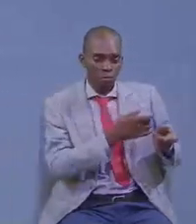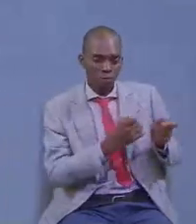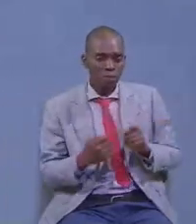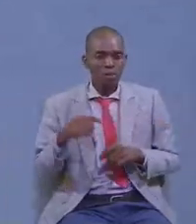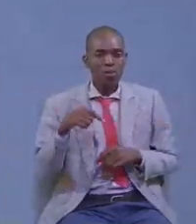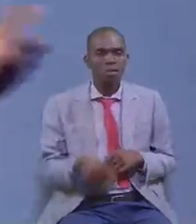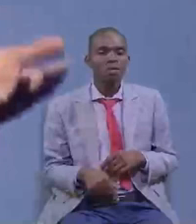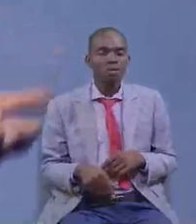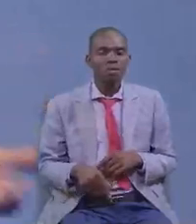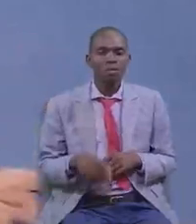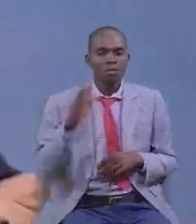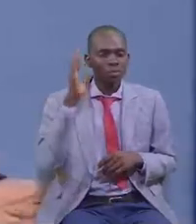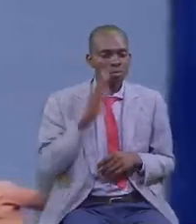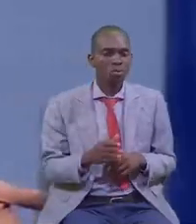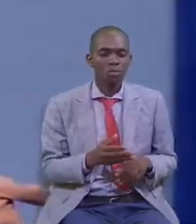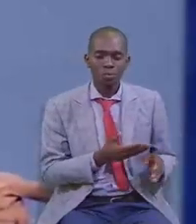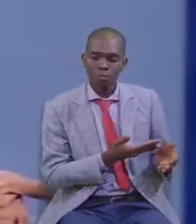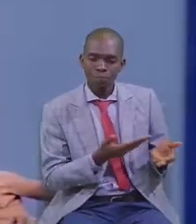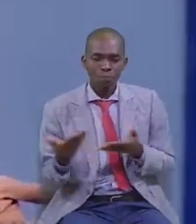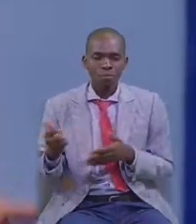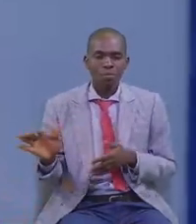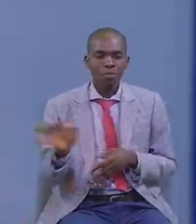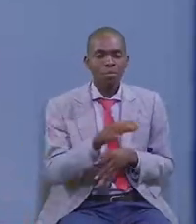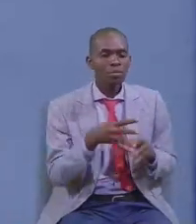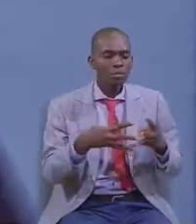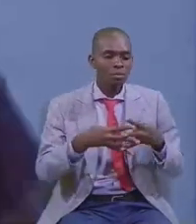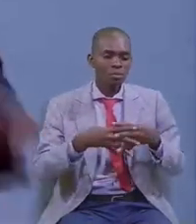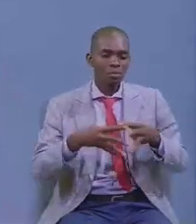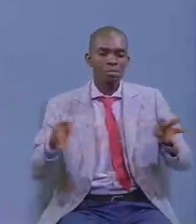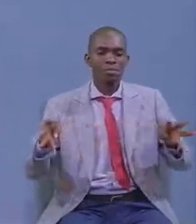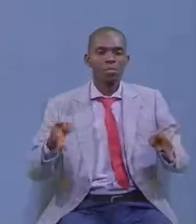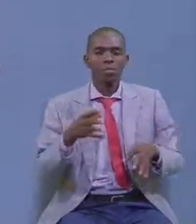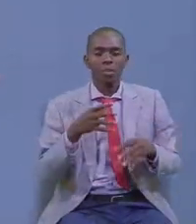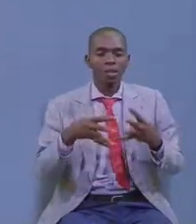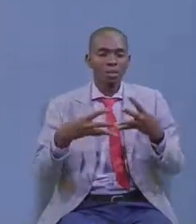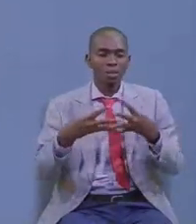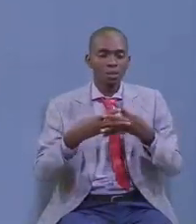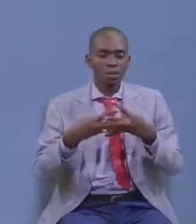Et ils ont jeté le filet et ils ont attrapé beaucoup de poissons.